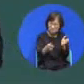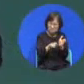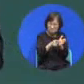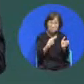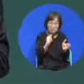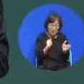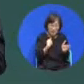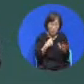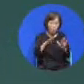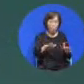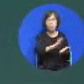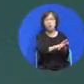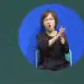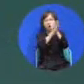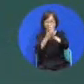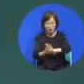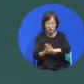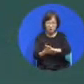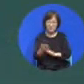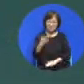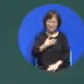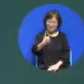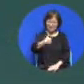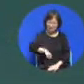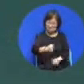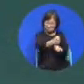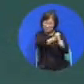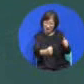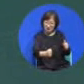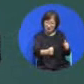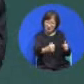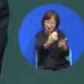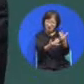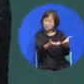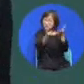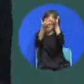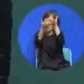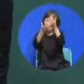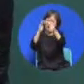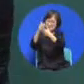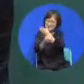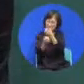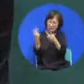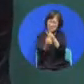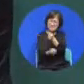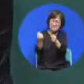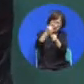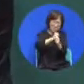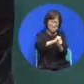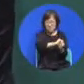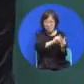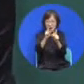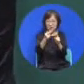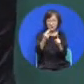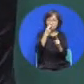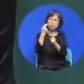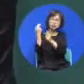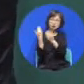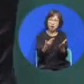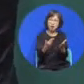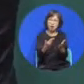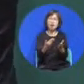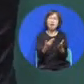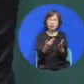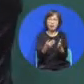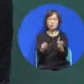He believed that the Lord will save him. 자, 그러면 아브라함이 어떤 참 헌신을 했냐? So, now